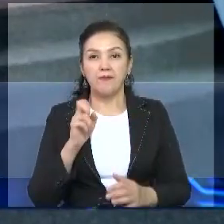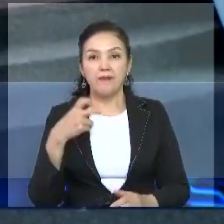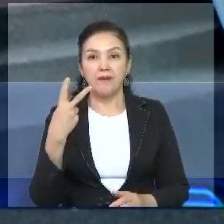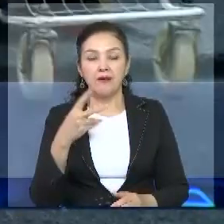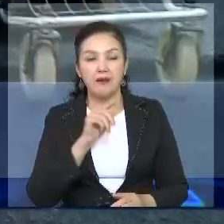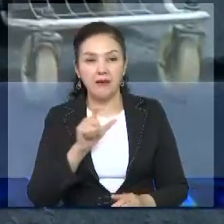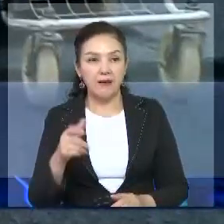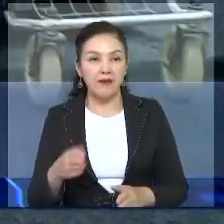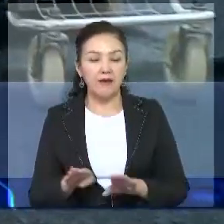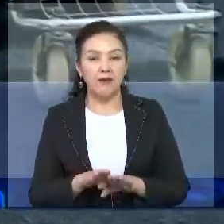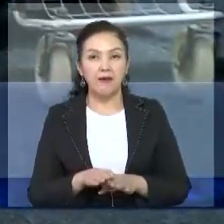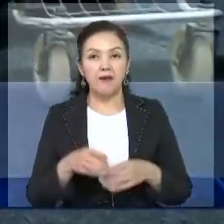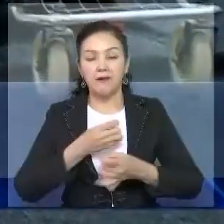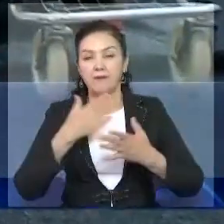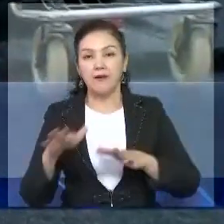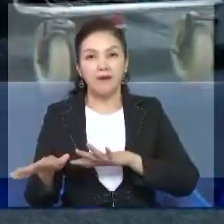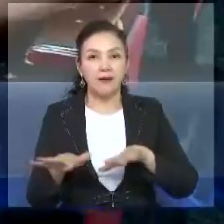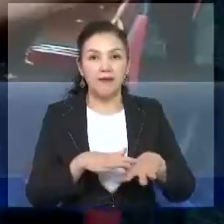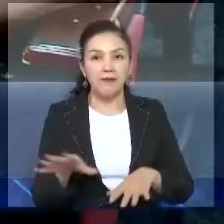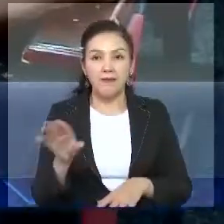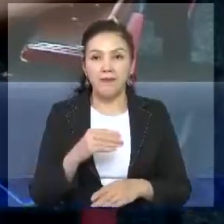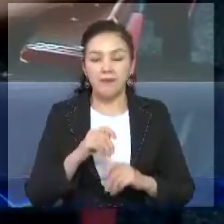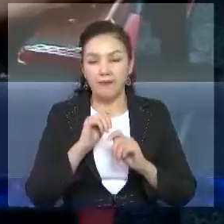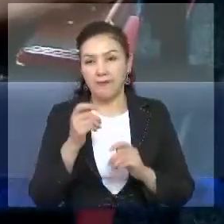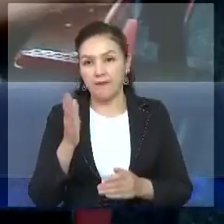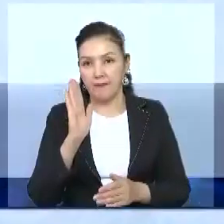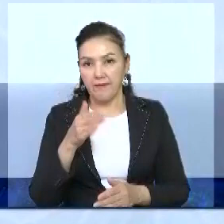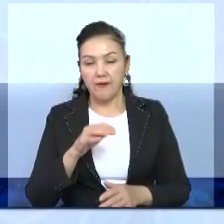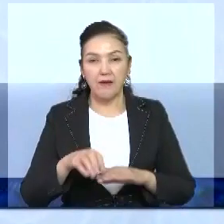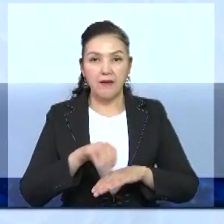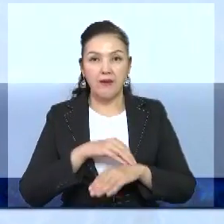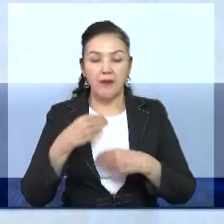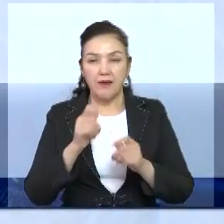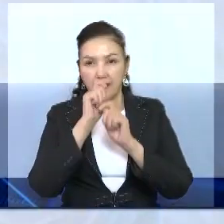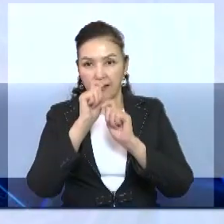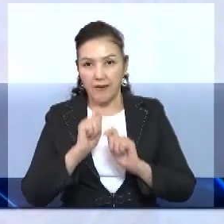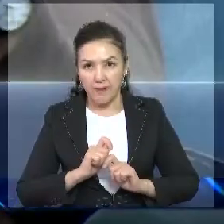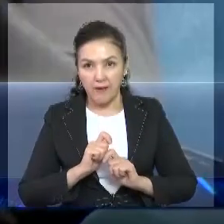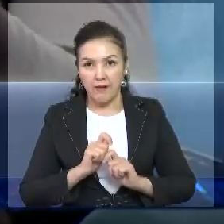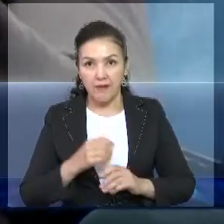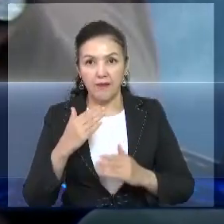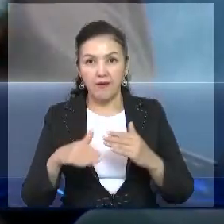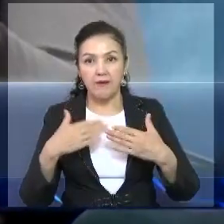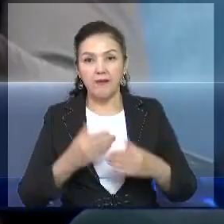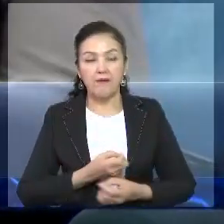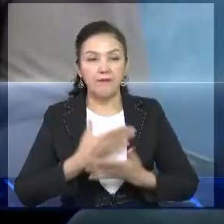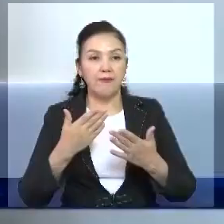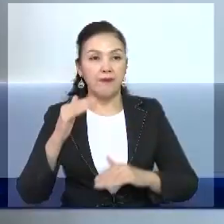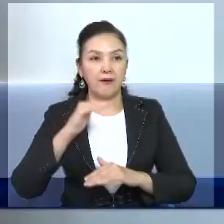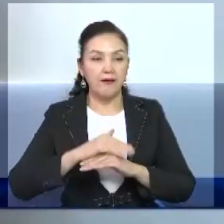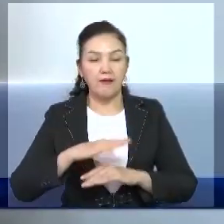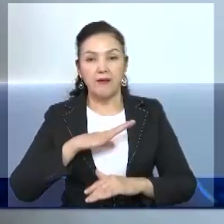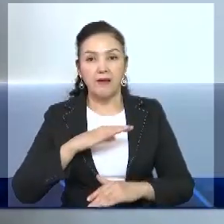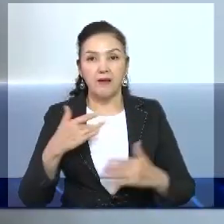202 человека. На праздничном мероприятии всем присутствующим Аким области вручил подарки. Завершением торжественного вечера